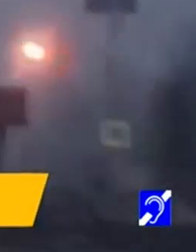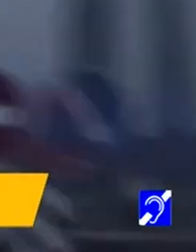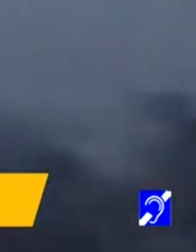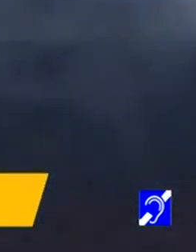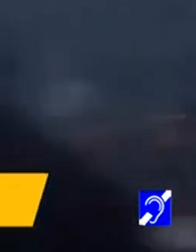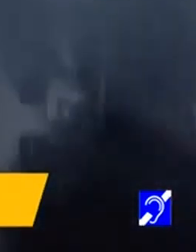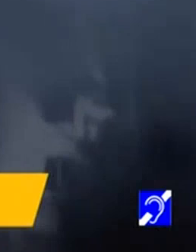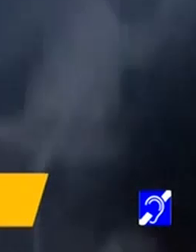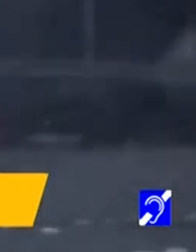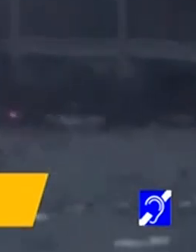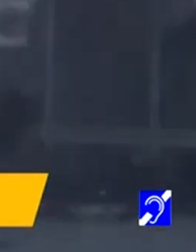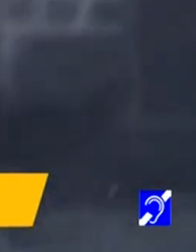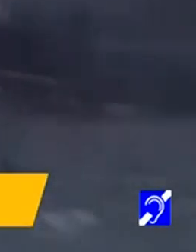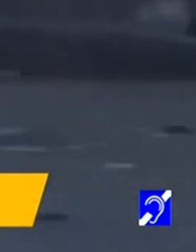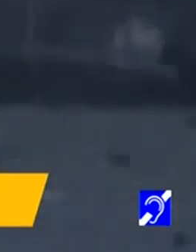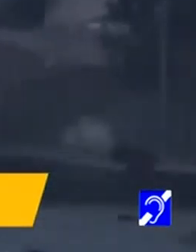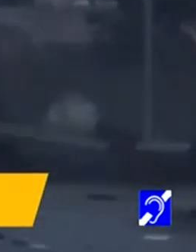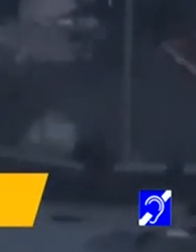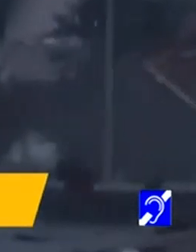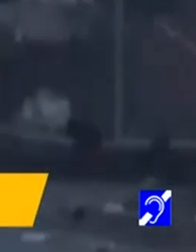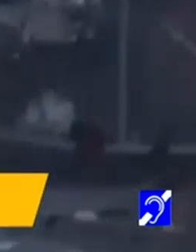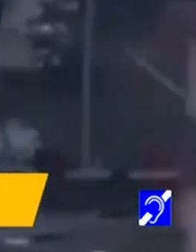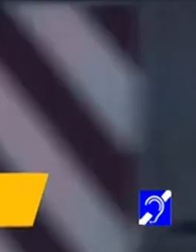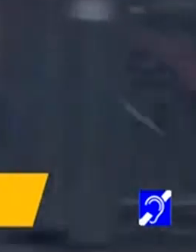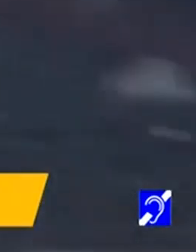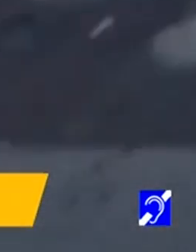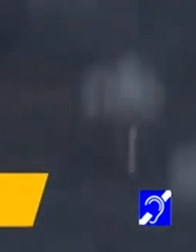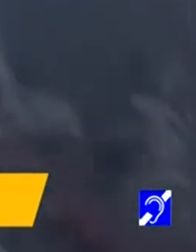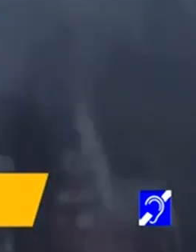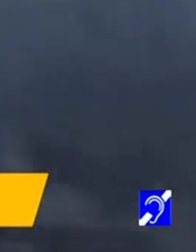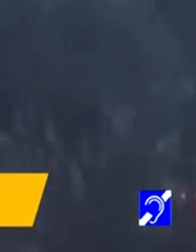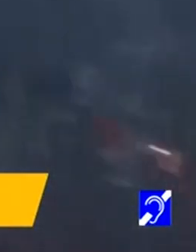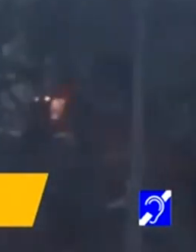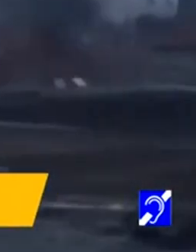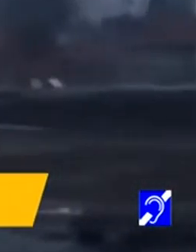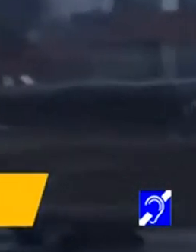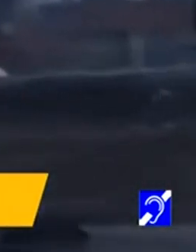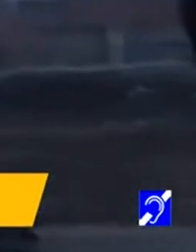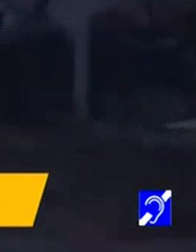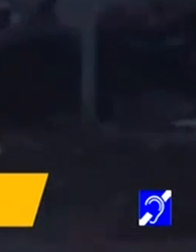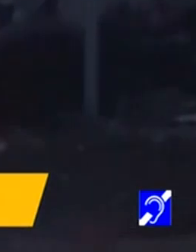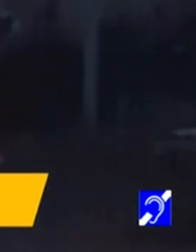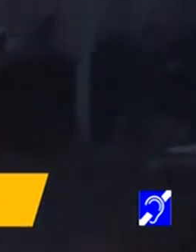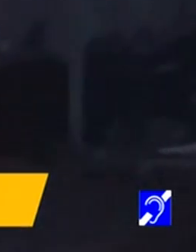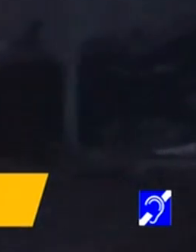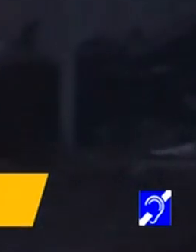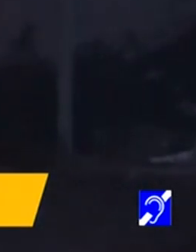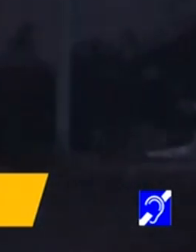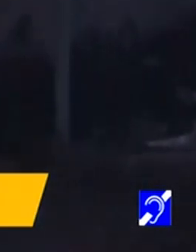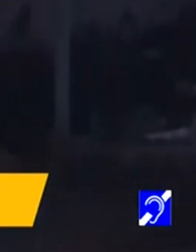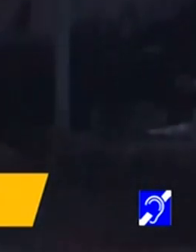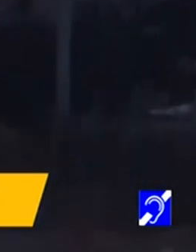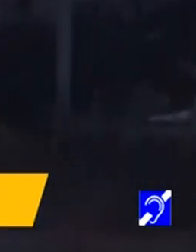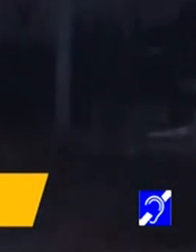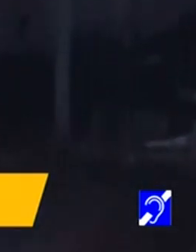Pavel Vislohuzov este originar din Lugansk și din cauza războiului început de separatiștii proruși în 2014 a fugit în Kiev.